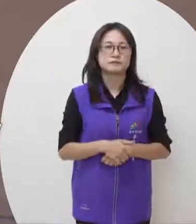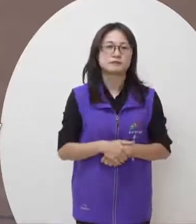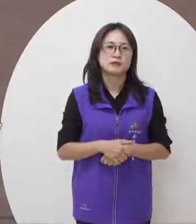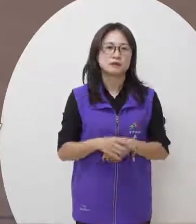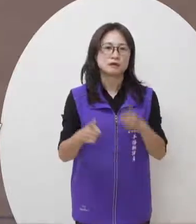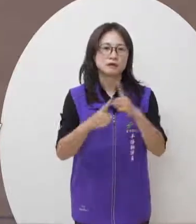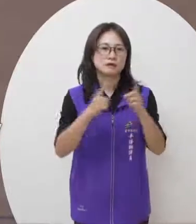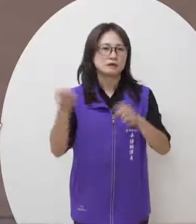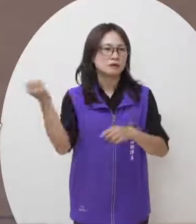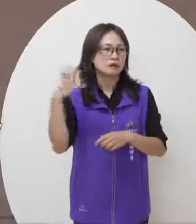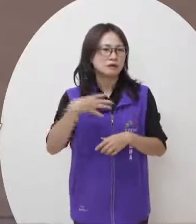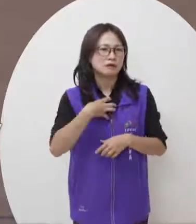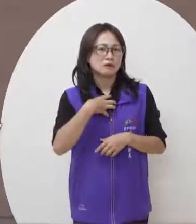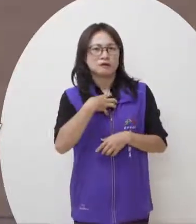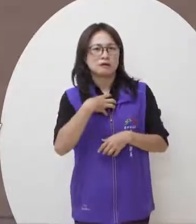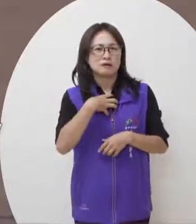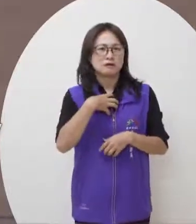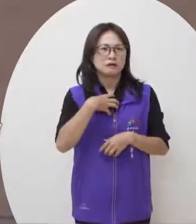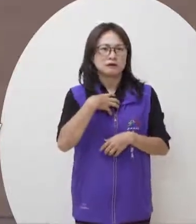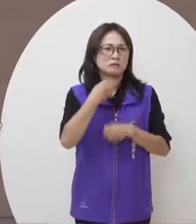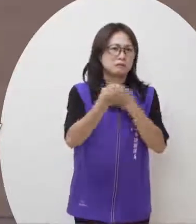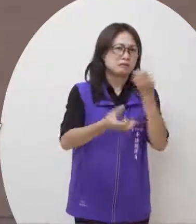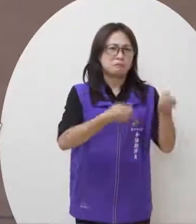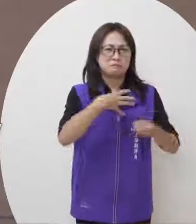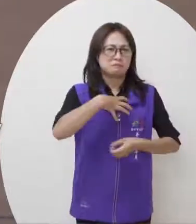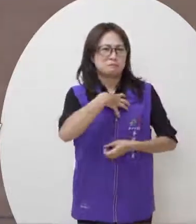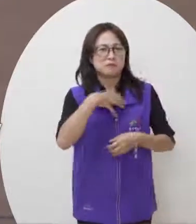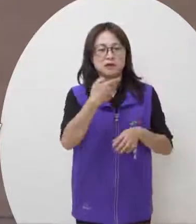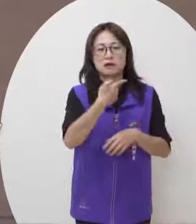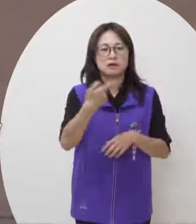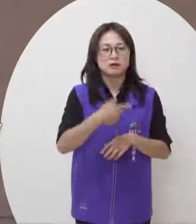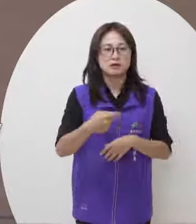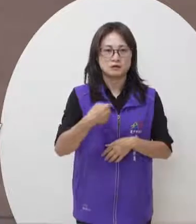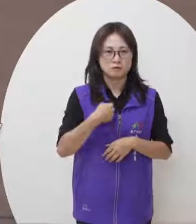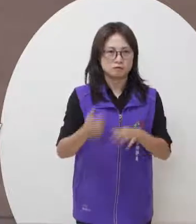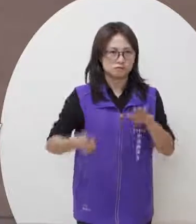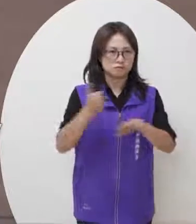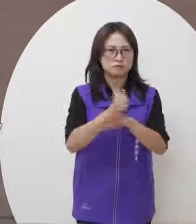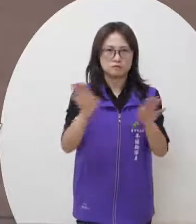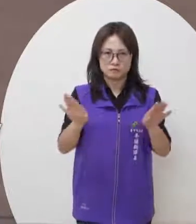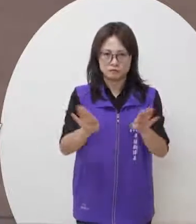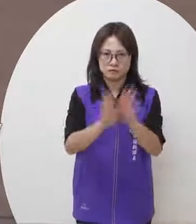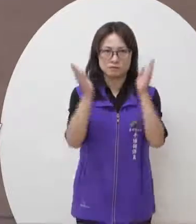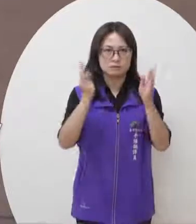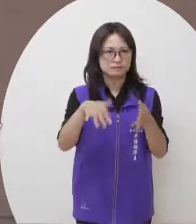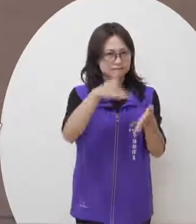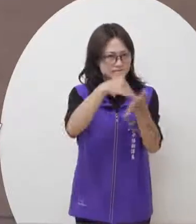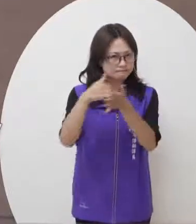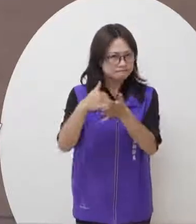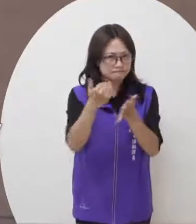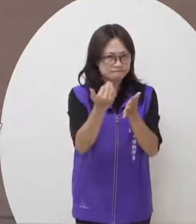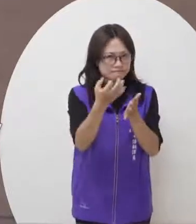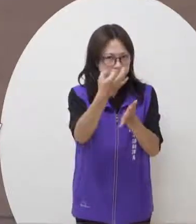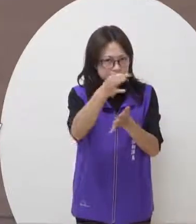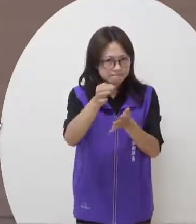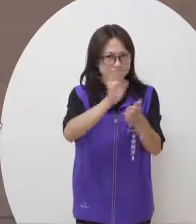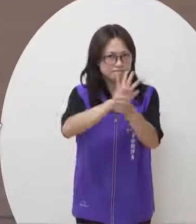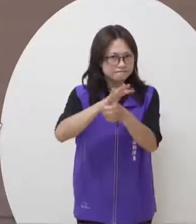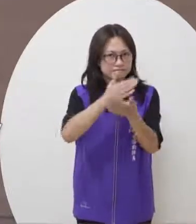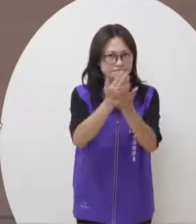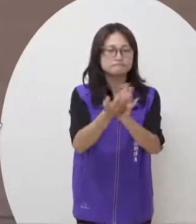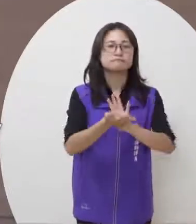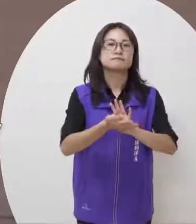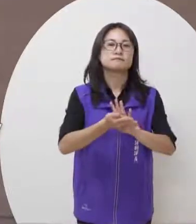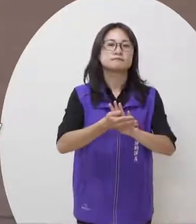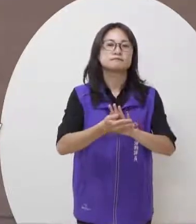哈。那所以我们上任以后盘点资源，盘点预算哈，所以今年去年